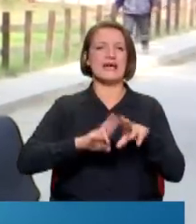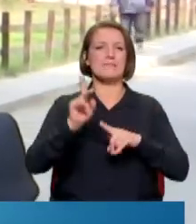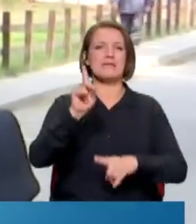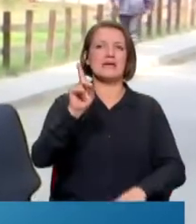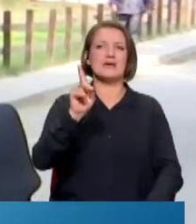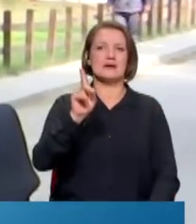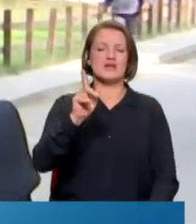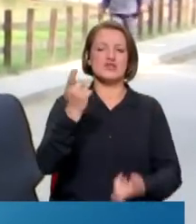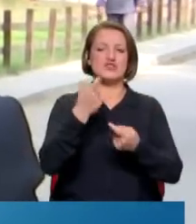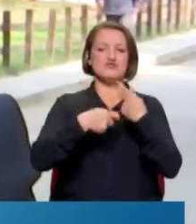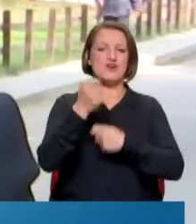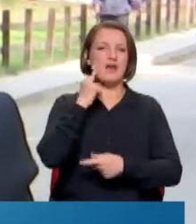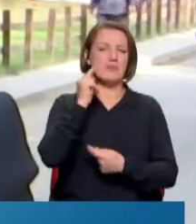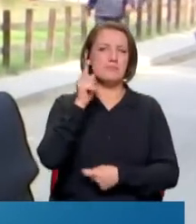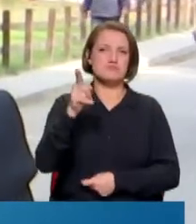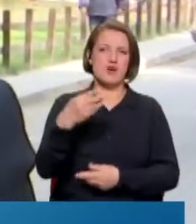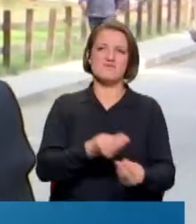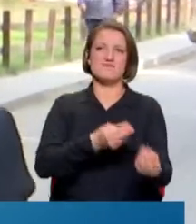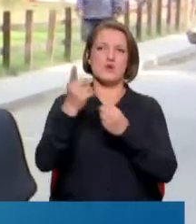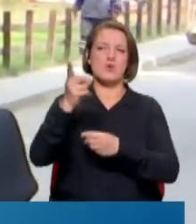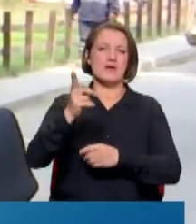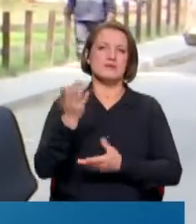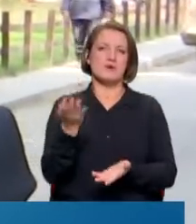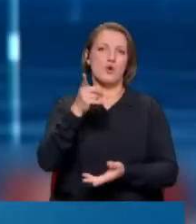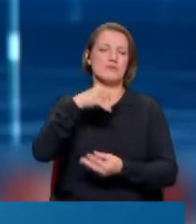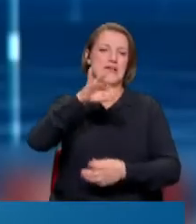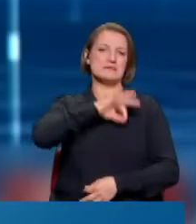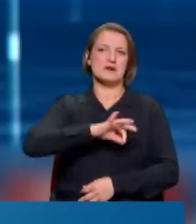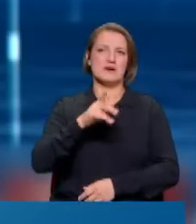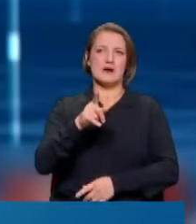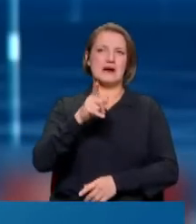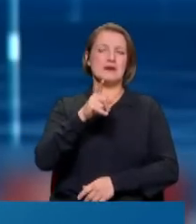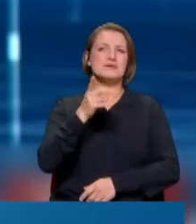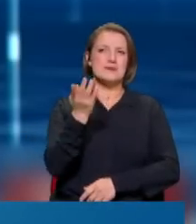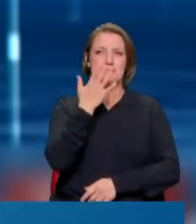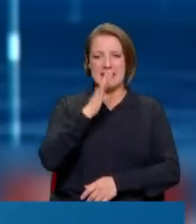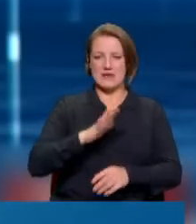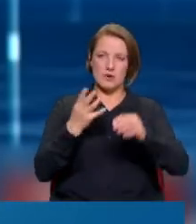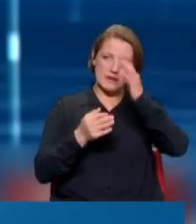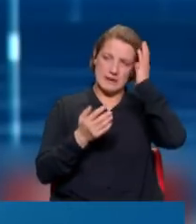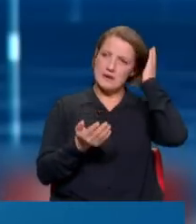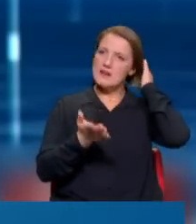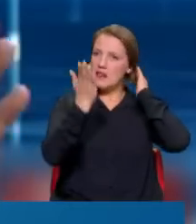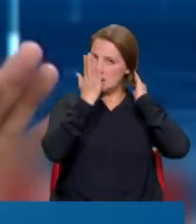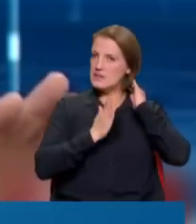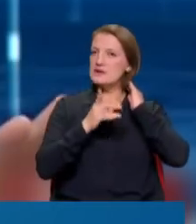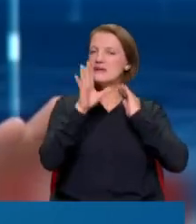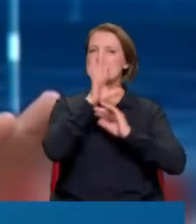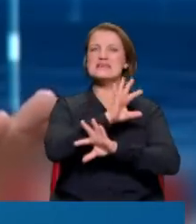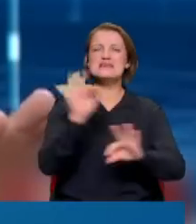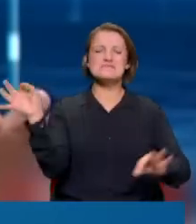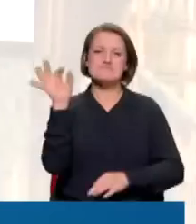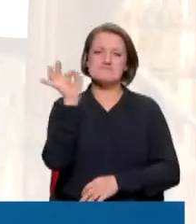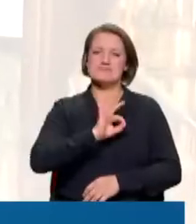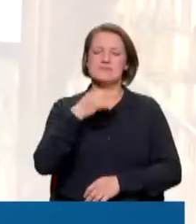tane iş adamına iş insanına burayı veriyorlar ve rant ortaya çıkıyor buradan rant beklentisi olanlar avuçlarını yalasın kimseye rant